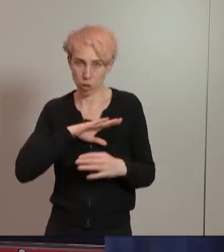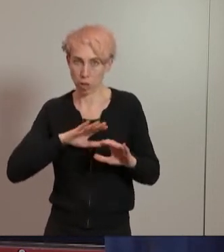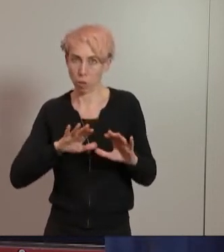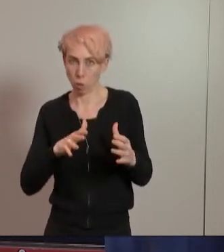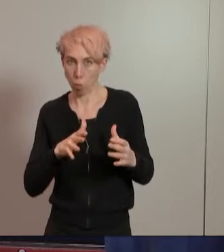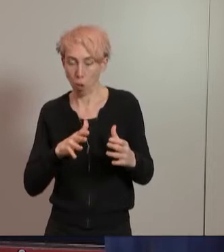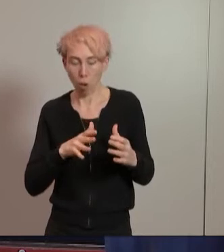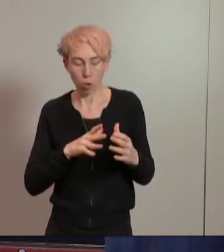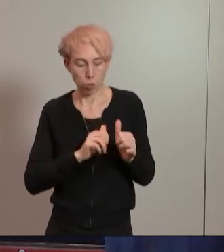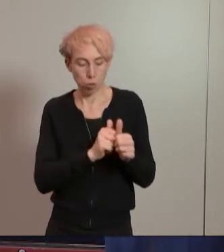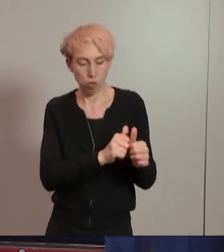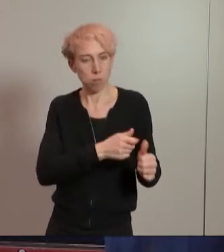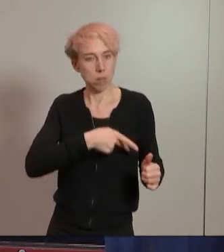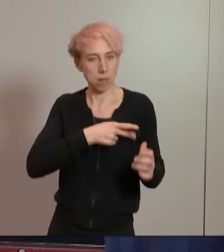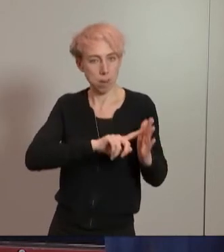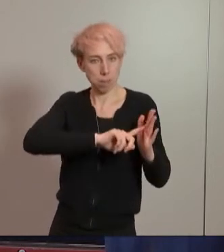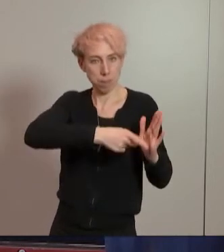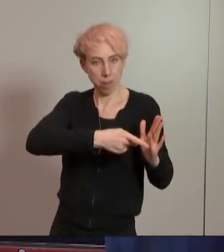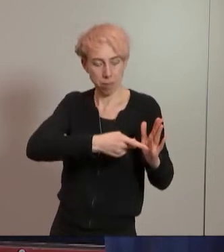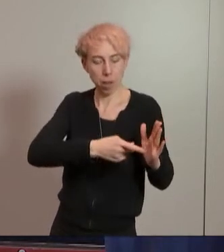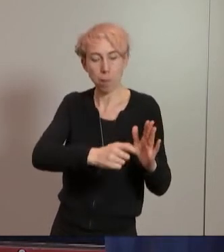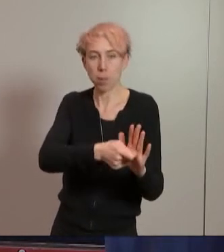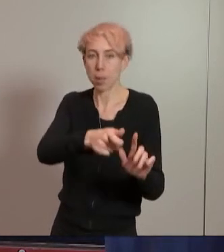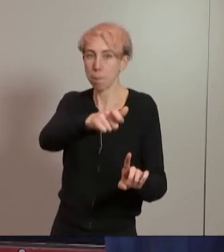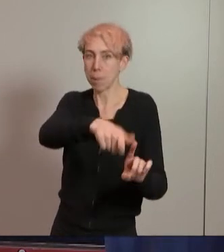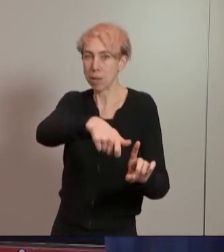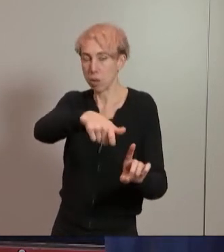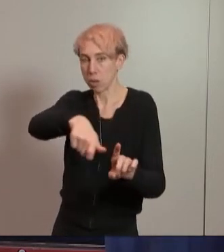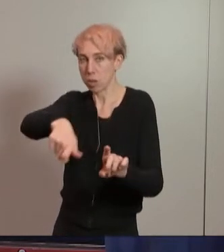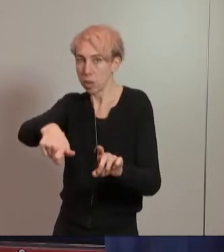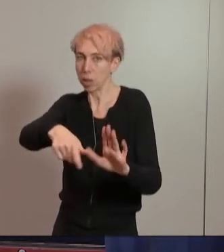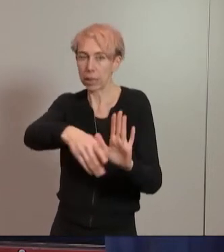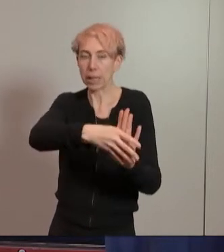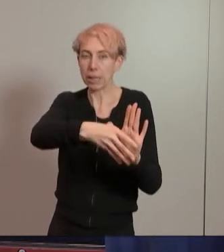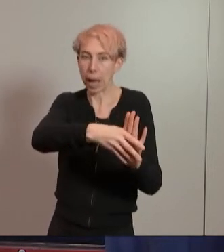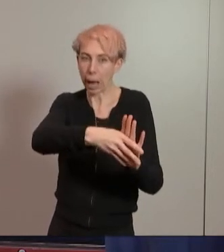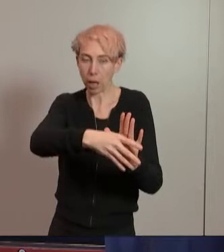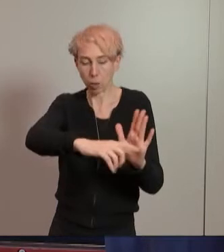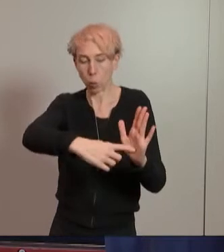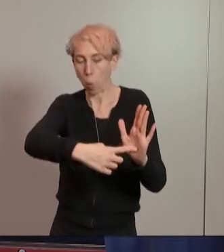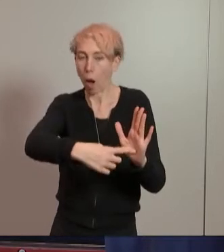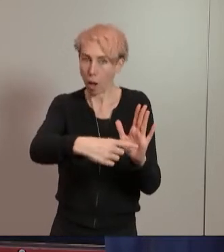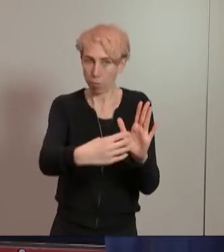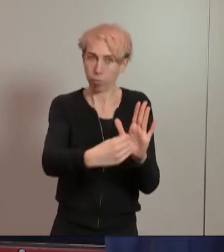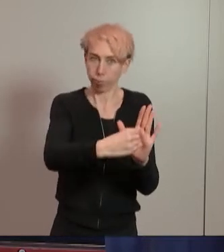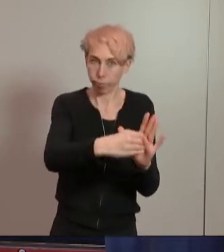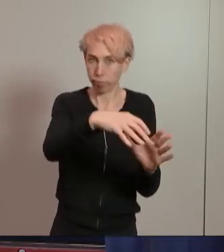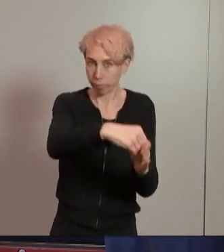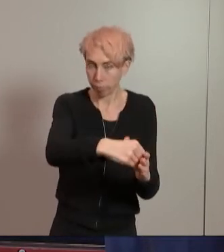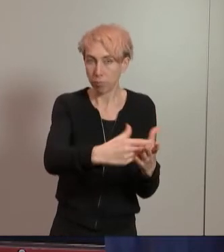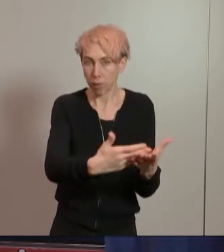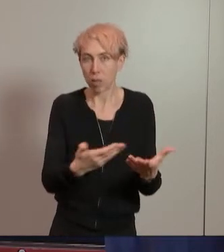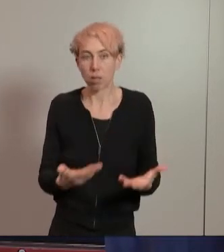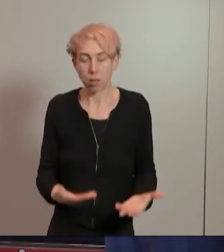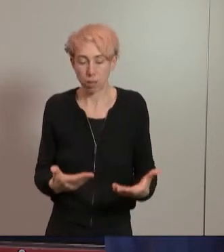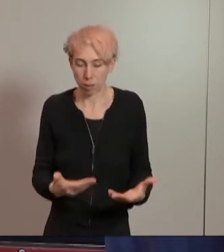sur prescription médicale lorsque les agents remplissent les critères d'éligibilité. La présente délibération s'applique